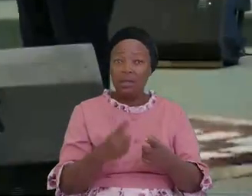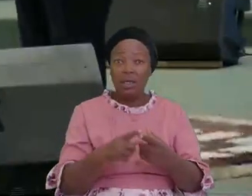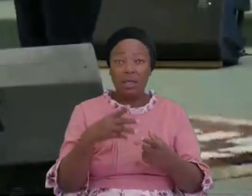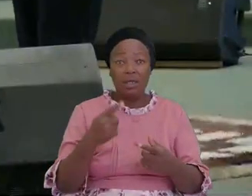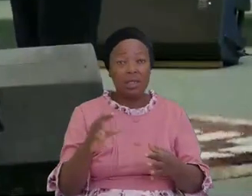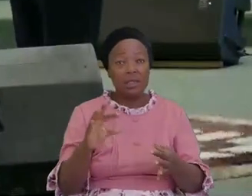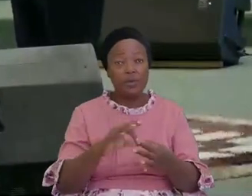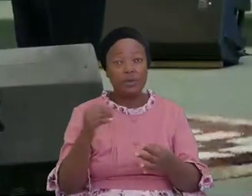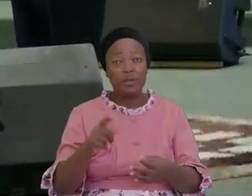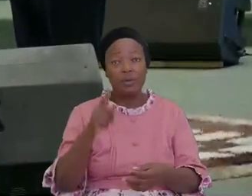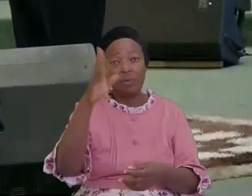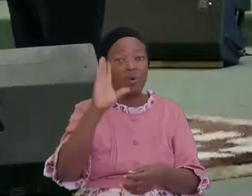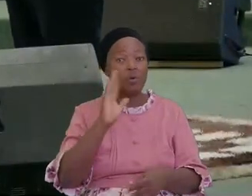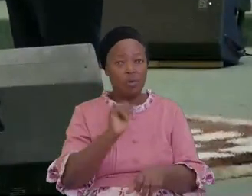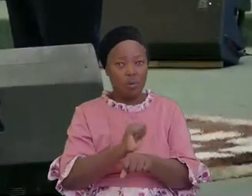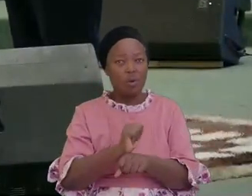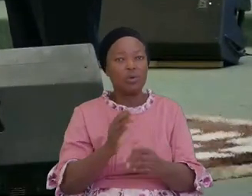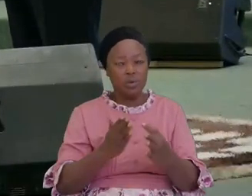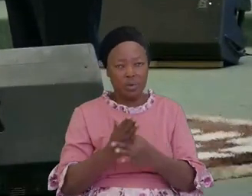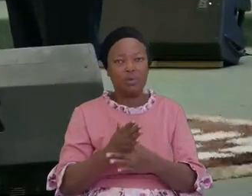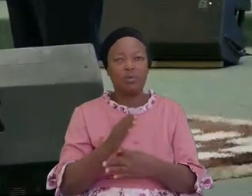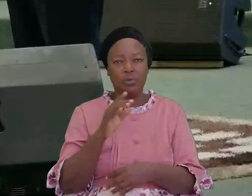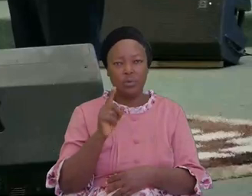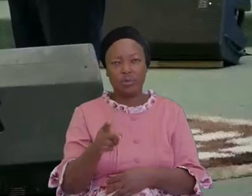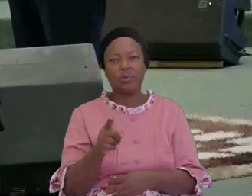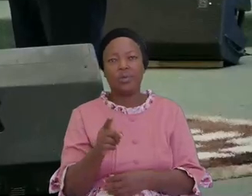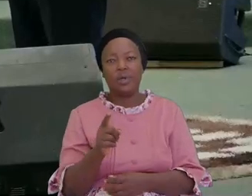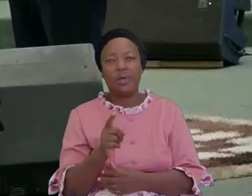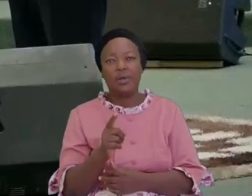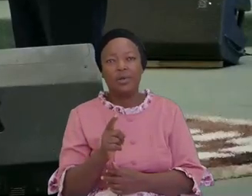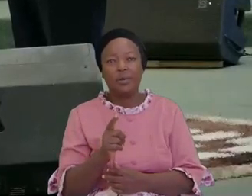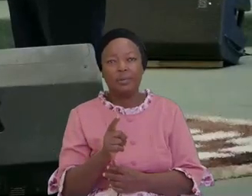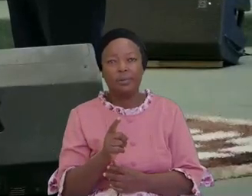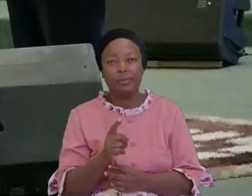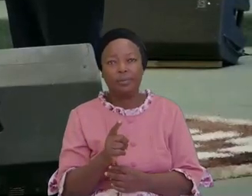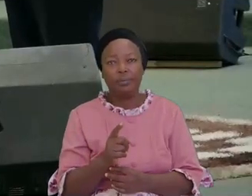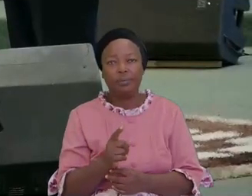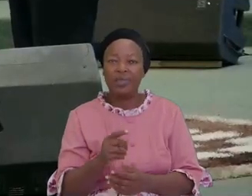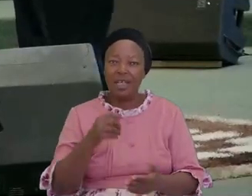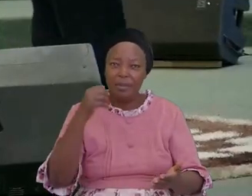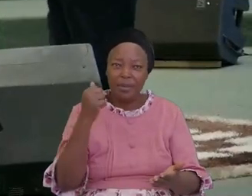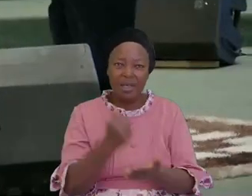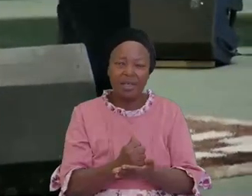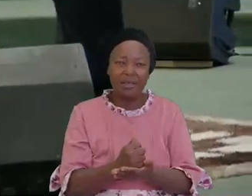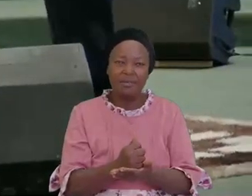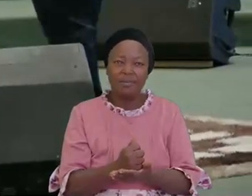Alors, l'Esprit de Dieu pourra agir, œuvrer à travers vous. Amen.